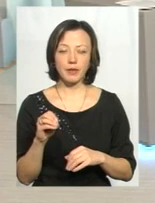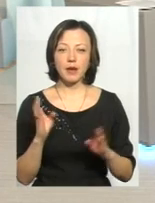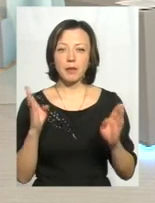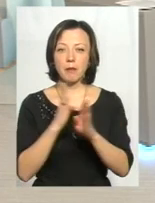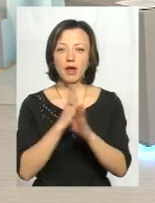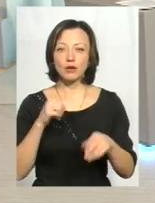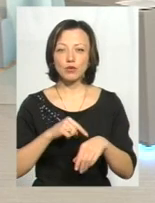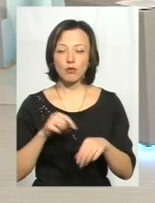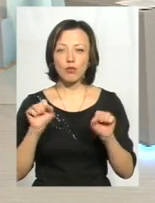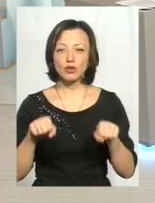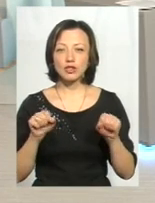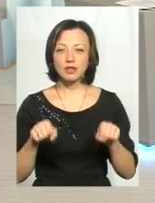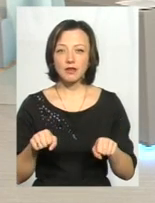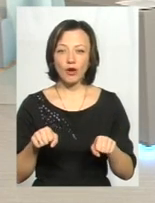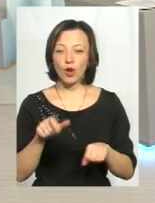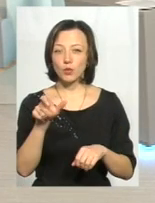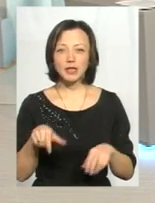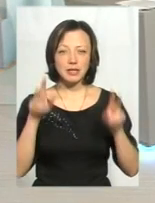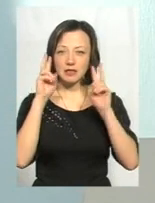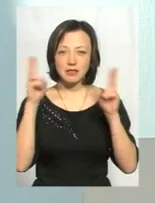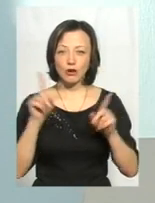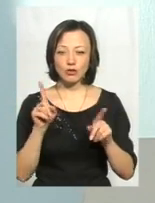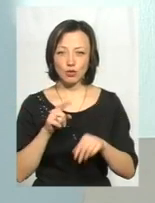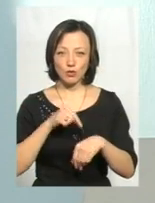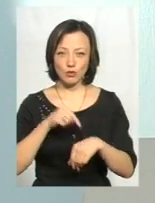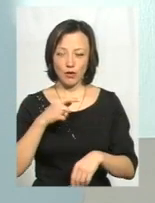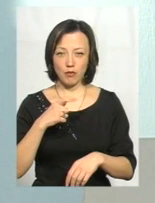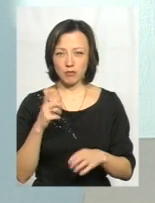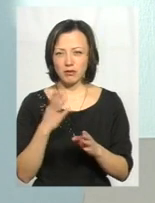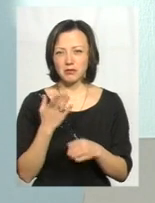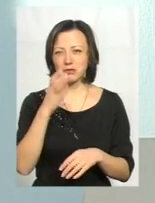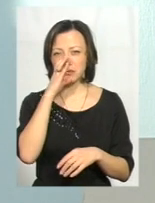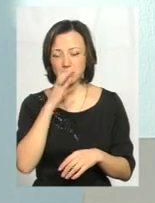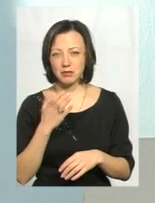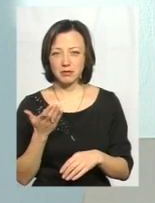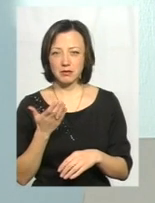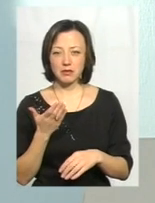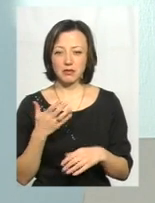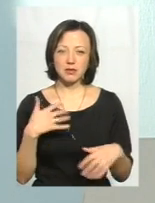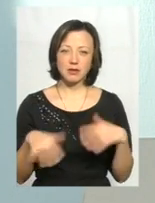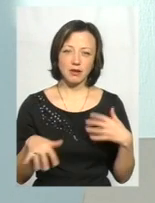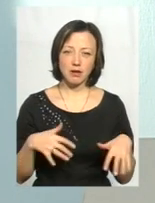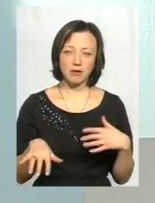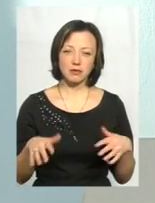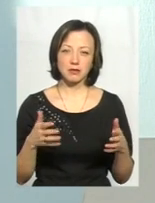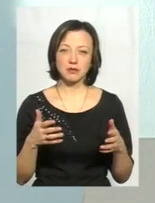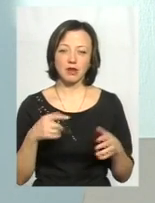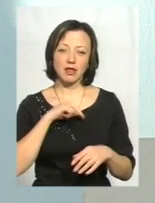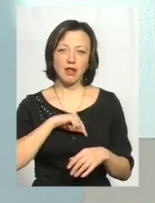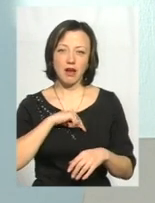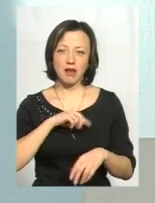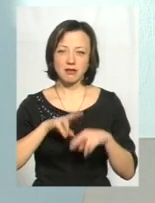метеочутливість, вона, можливо, людина навіть і не знати може, що вона метеочутлива, вона просто може відчувати якісь нездужання, якісь коливання